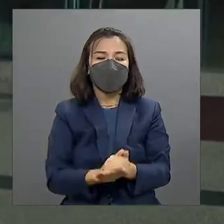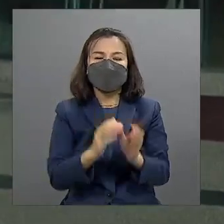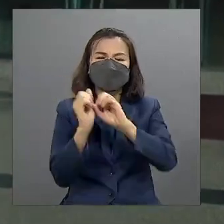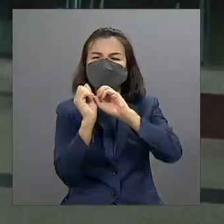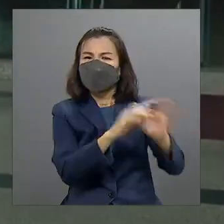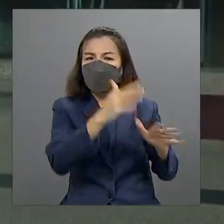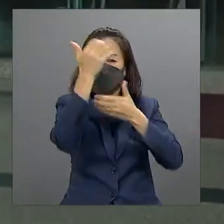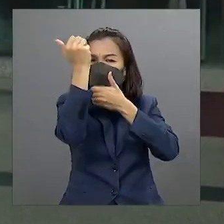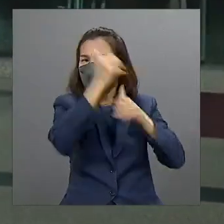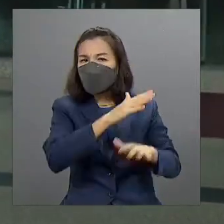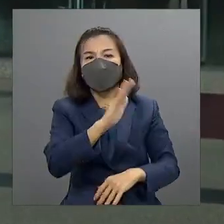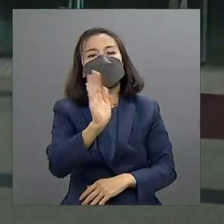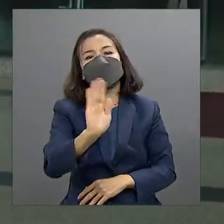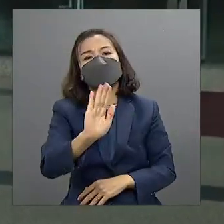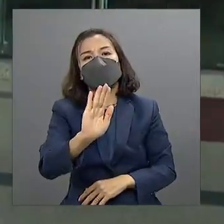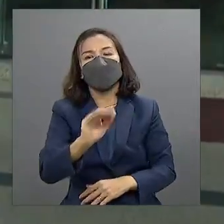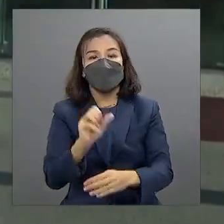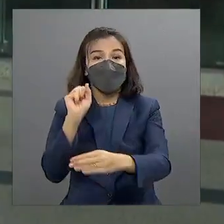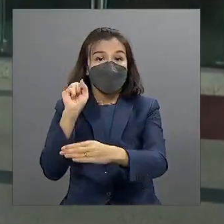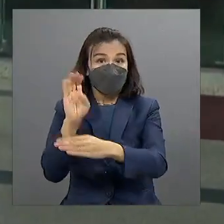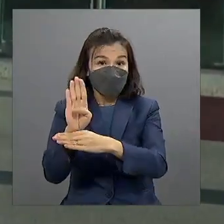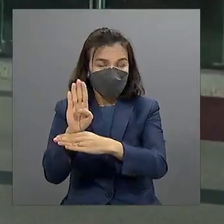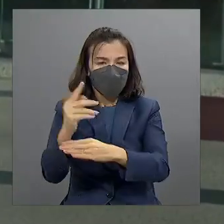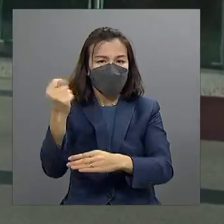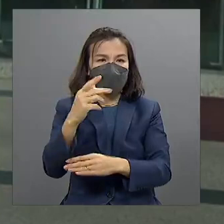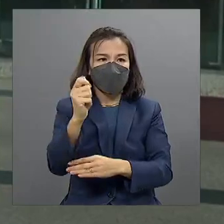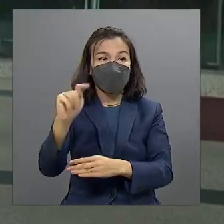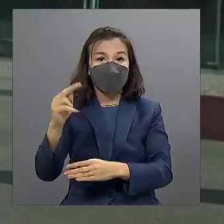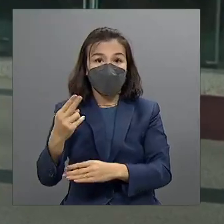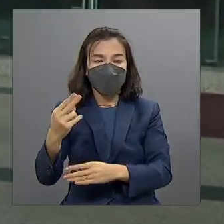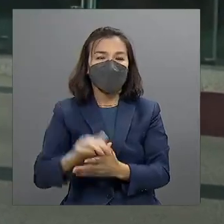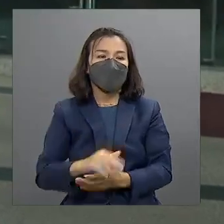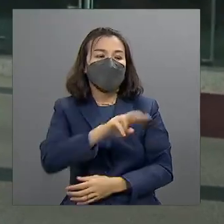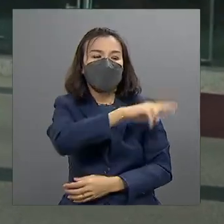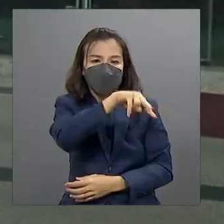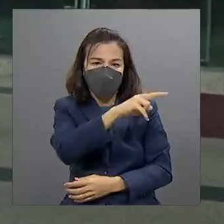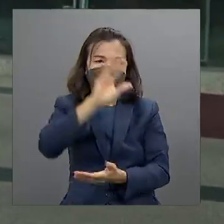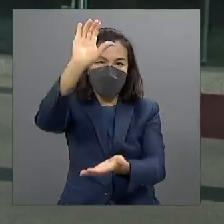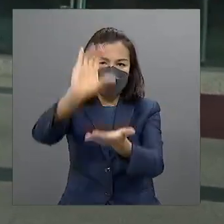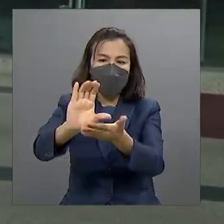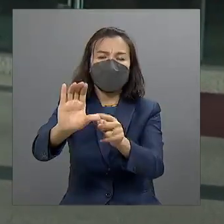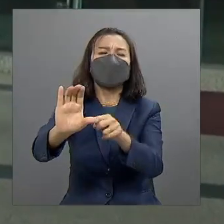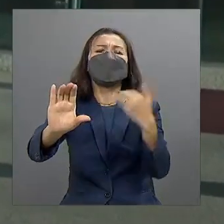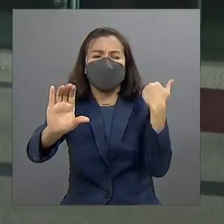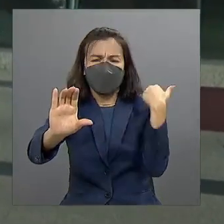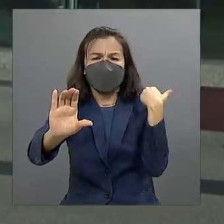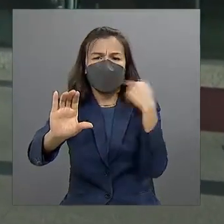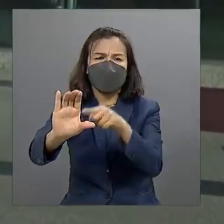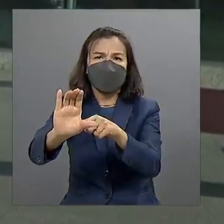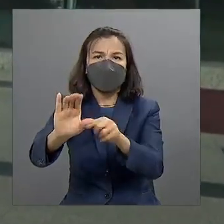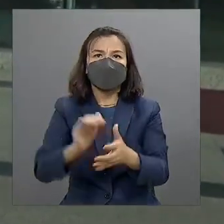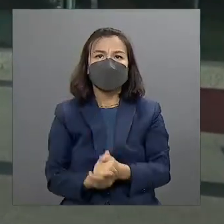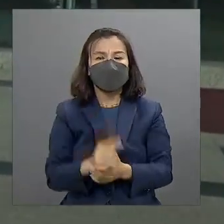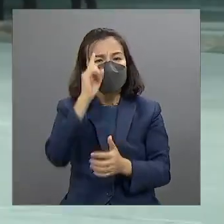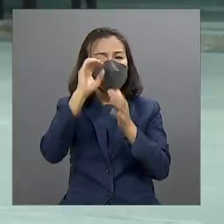ทางพ bu ก็ยินดีทจะดูแลเช ahทุอย่กมีงบปมาณทจะรรอยู่แล้วไม่ต้เปนว่งเรื่องนี้นะครั